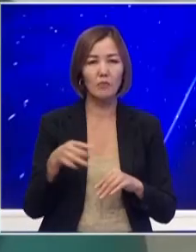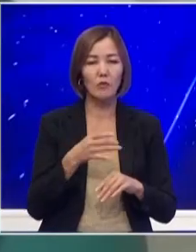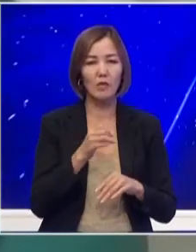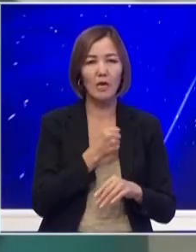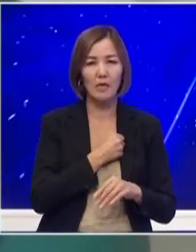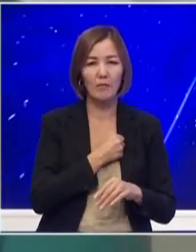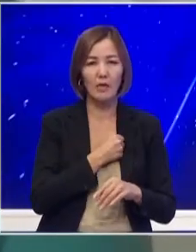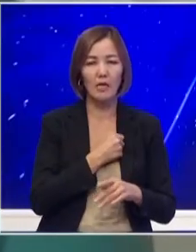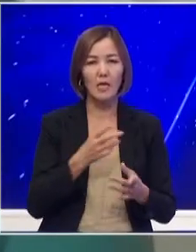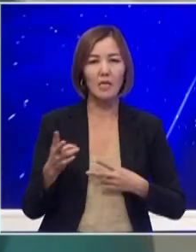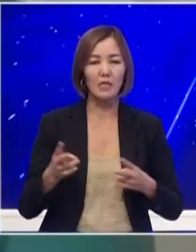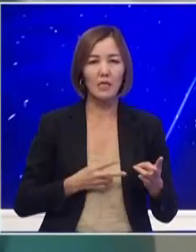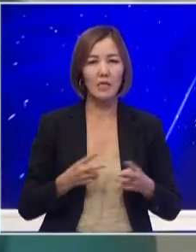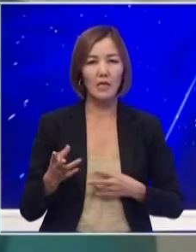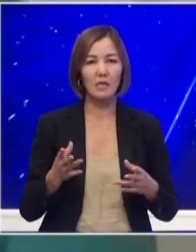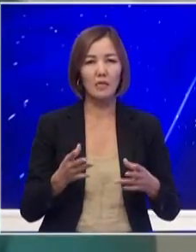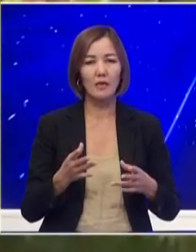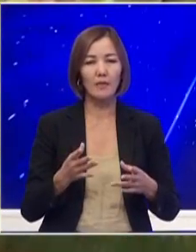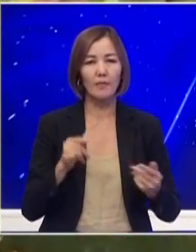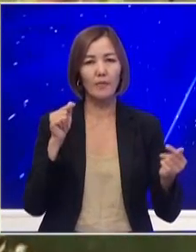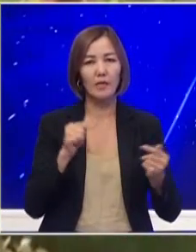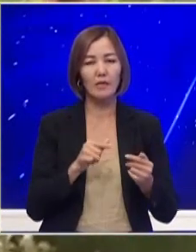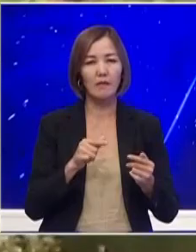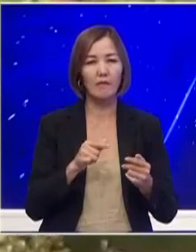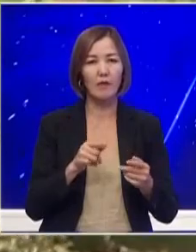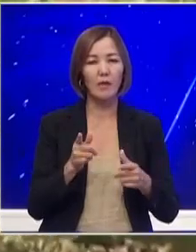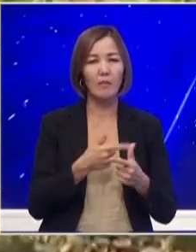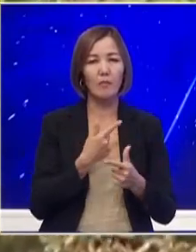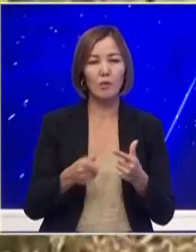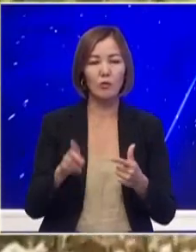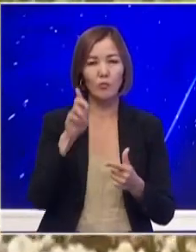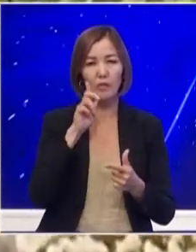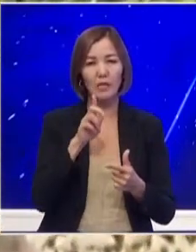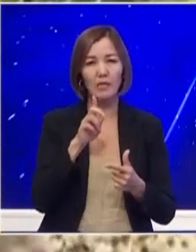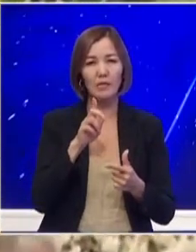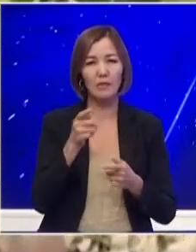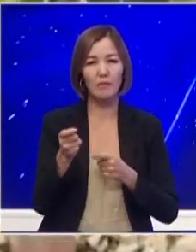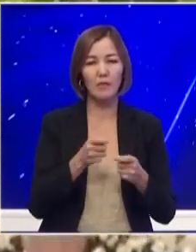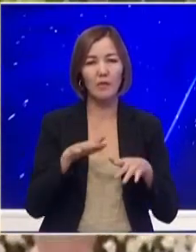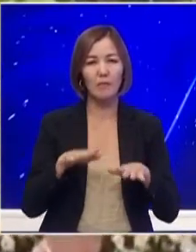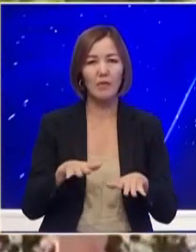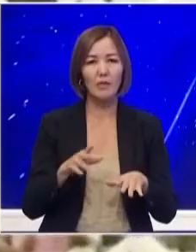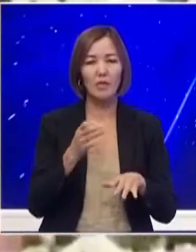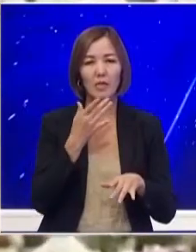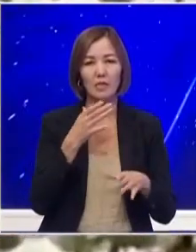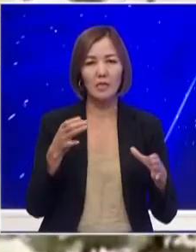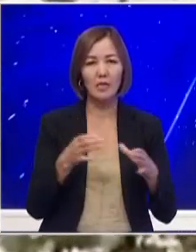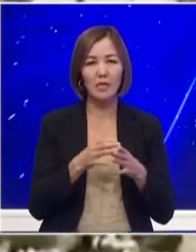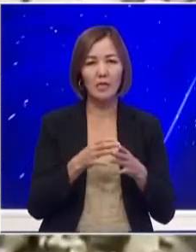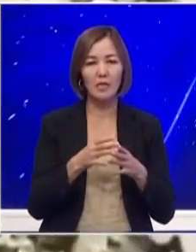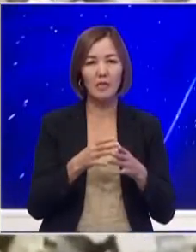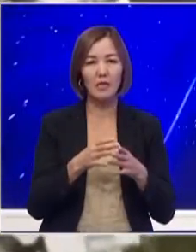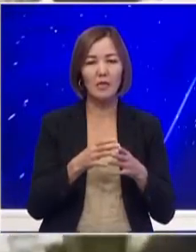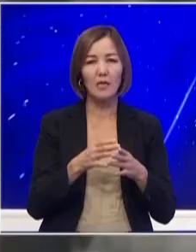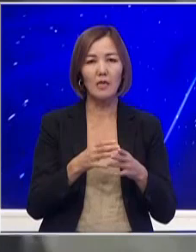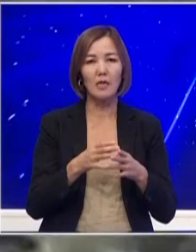армия». Теракт стал эпизодом вооруженного противостояния между британскими властями и местными национальными организациями касательно статуса